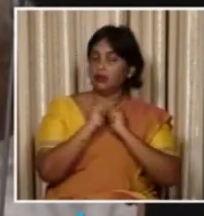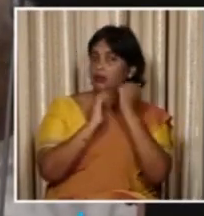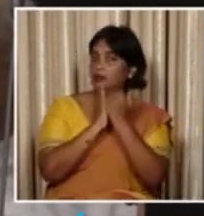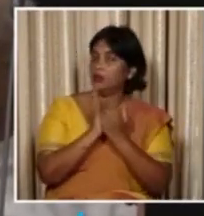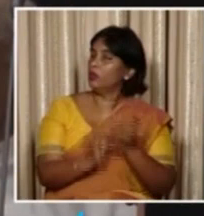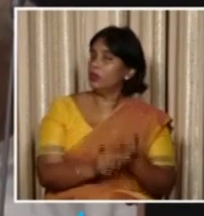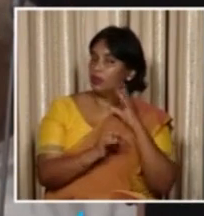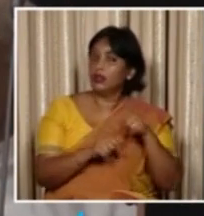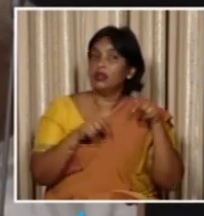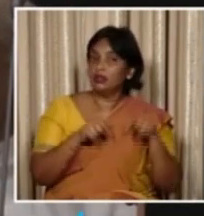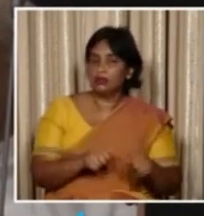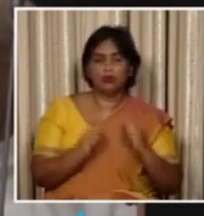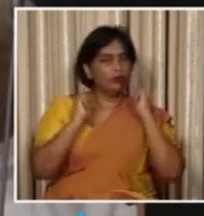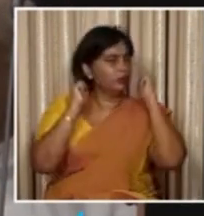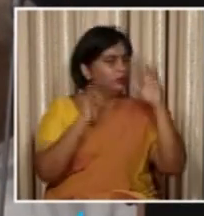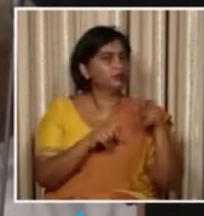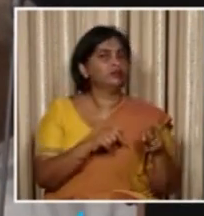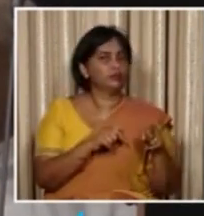ඔස්සේ දැනට සාධනීය